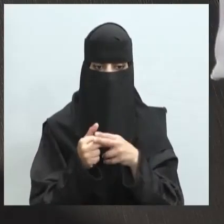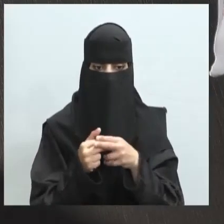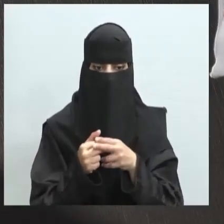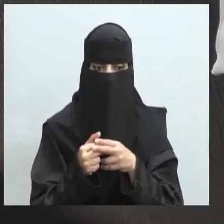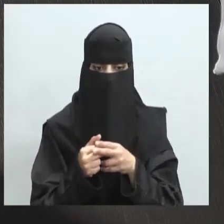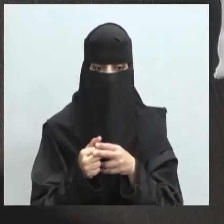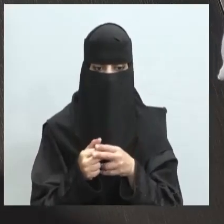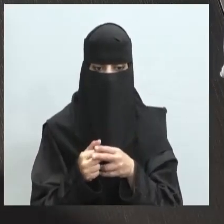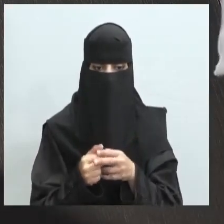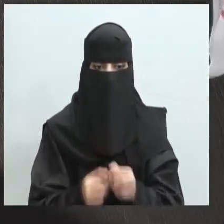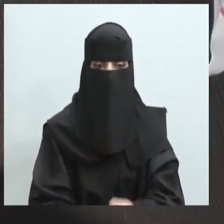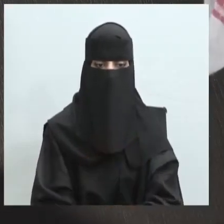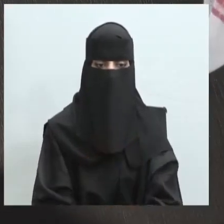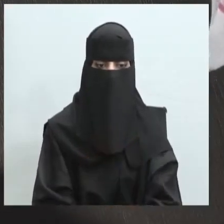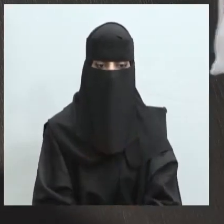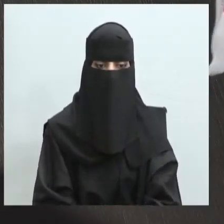نقوم